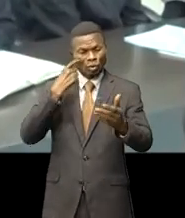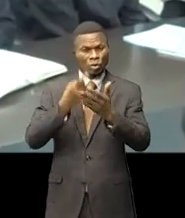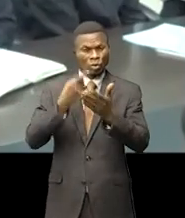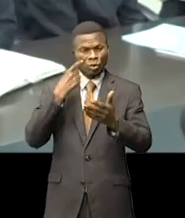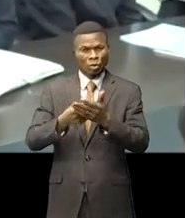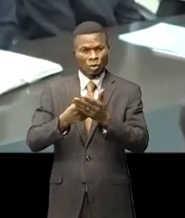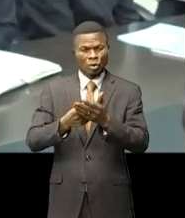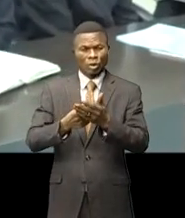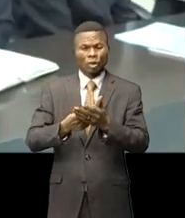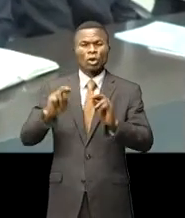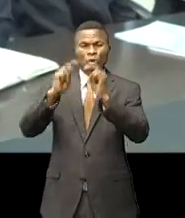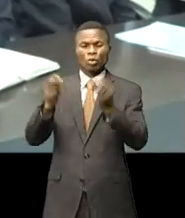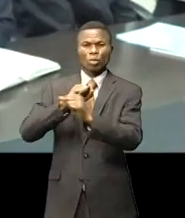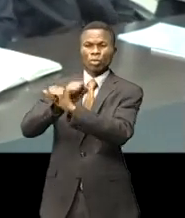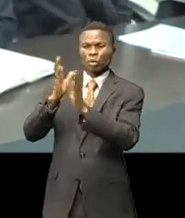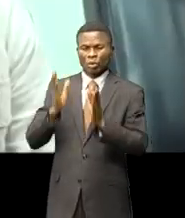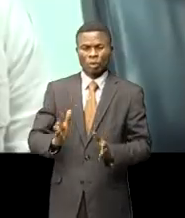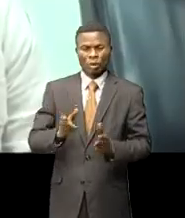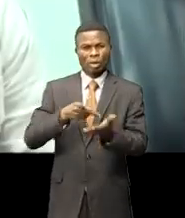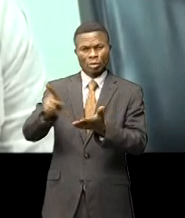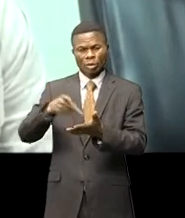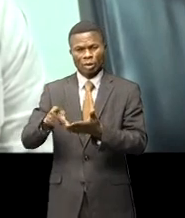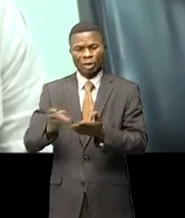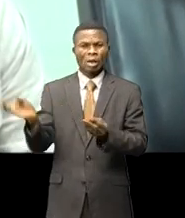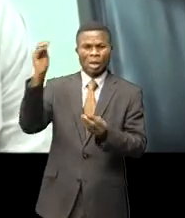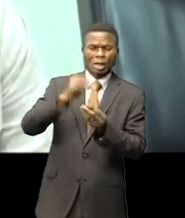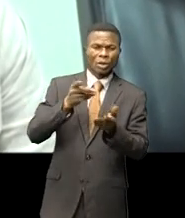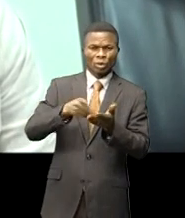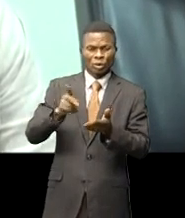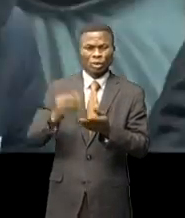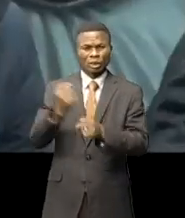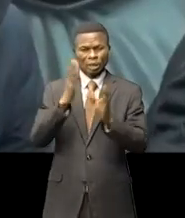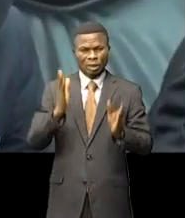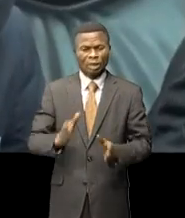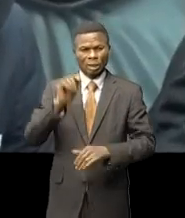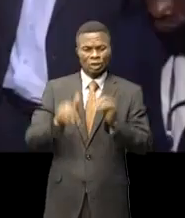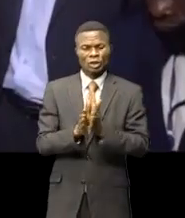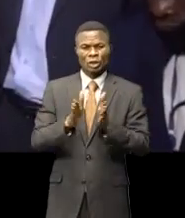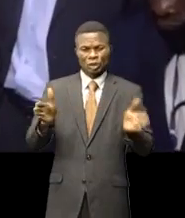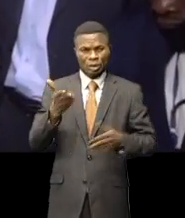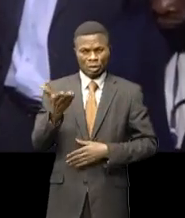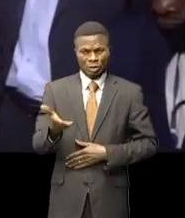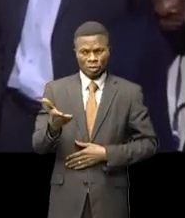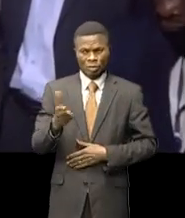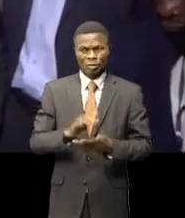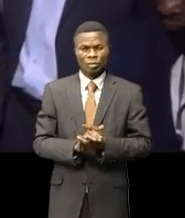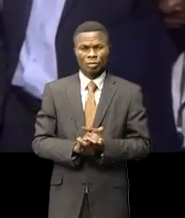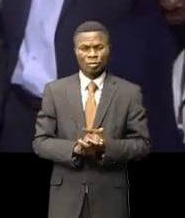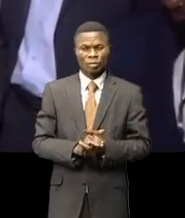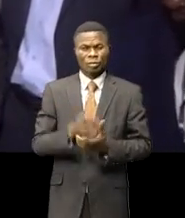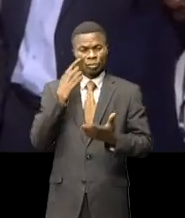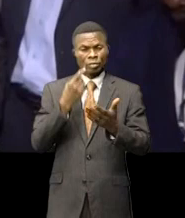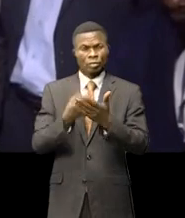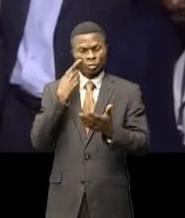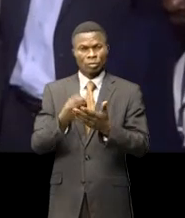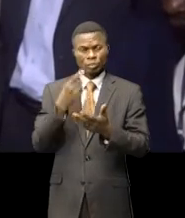par l'intersyndicale de la paye et prime du personnel du secrétariat général. La façon dont on comprend la situation, c'est